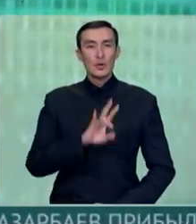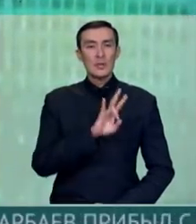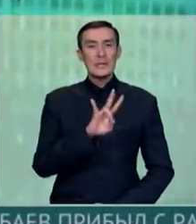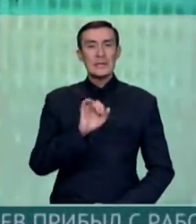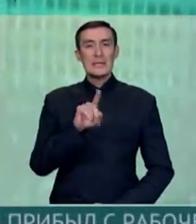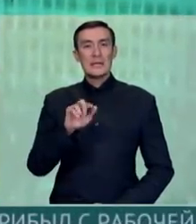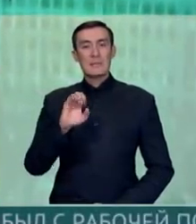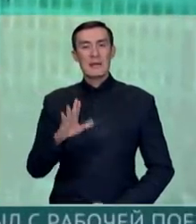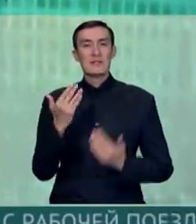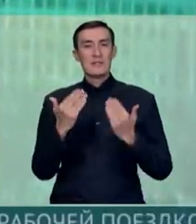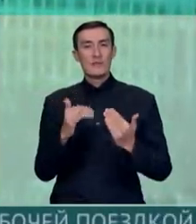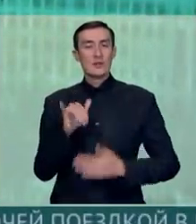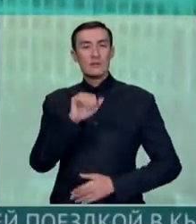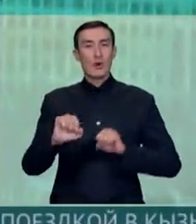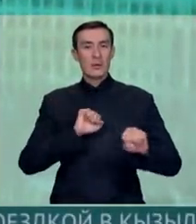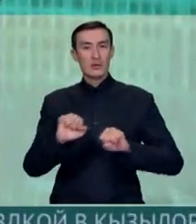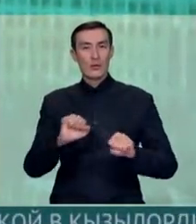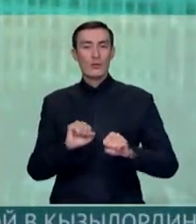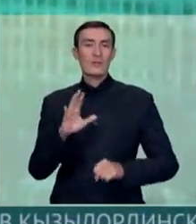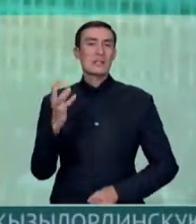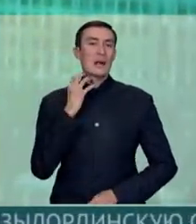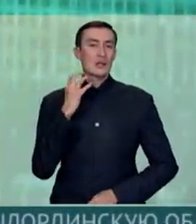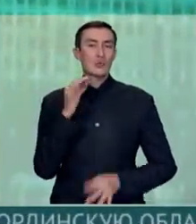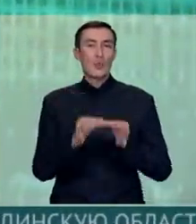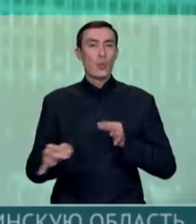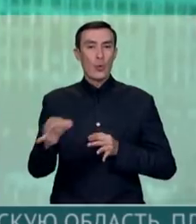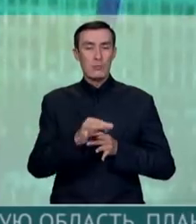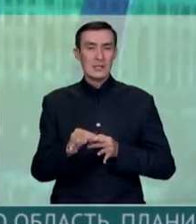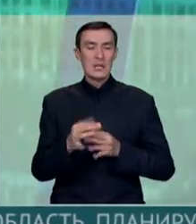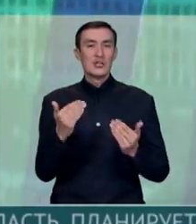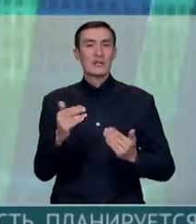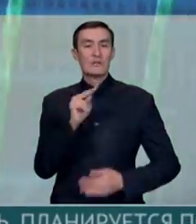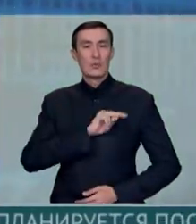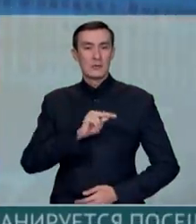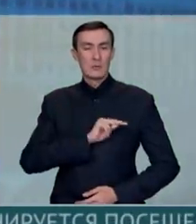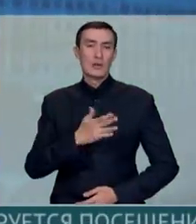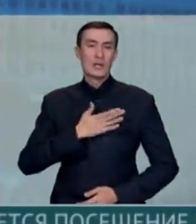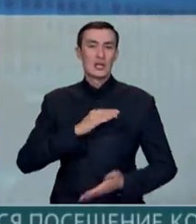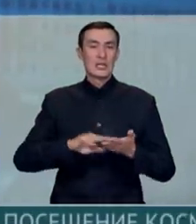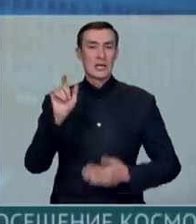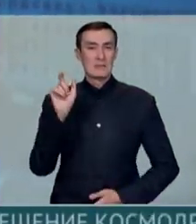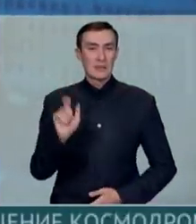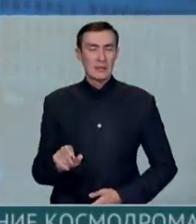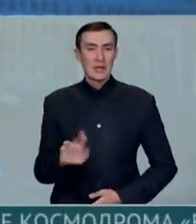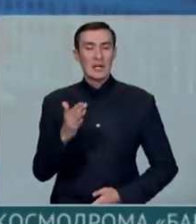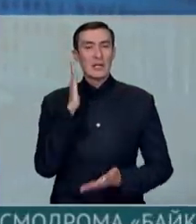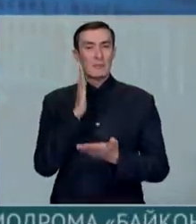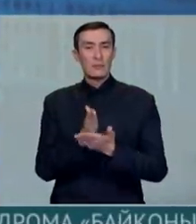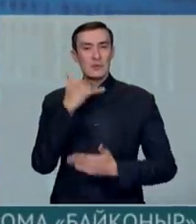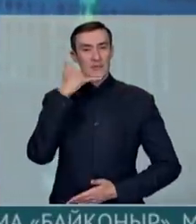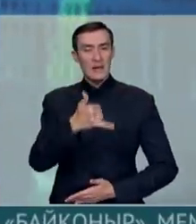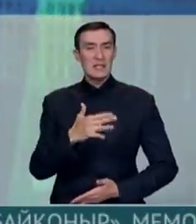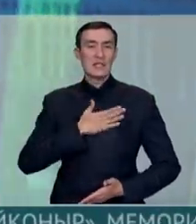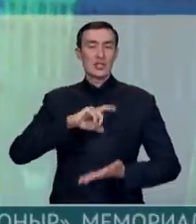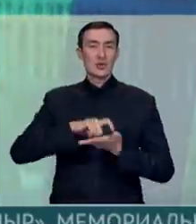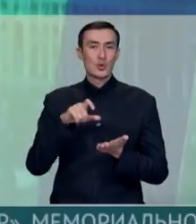Нурсултан Назарбаев сегодня совершает рабочую поездку в Кызылординскую область. В регионе работает Айгуль Адилова, она на прямой